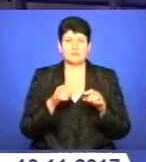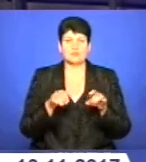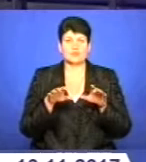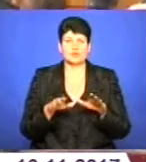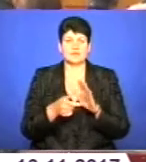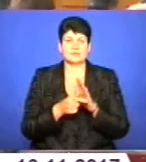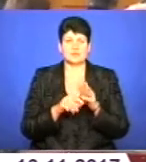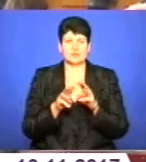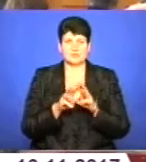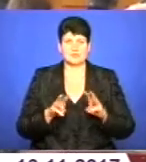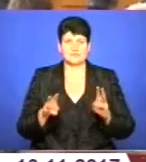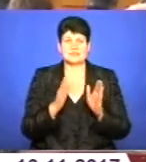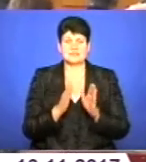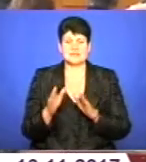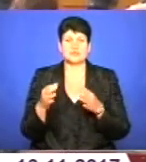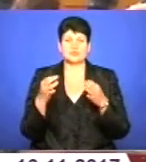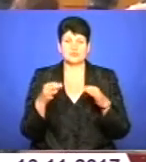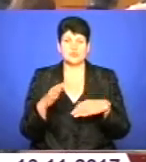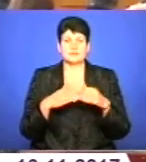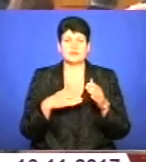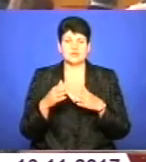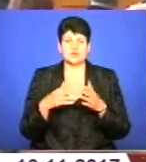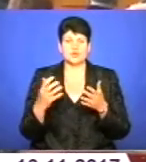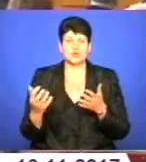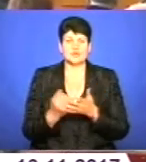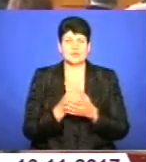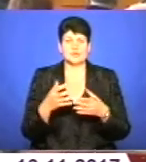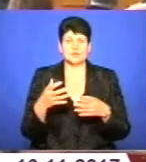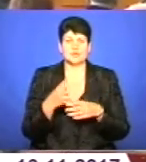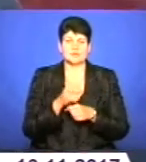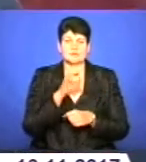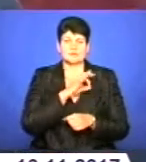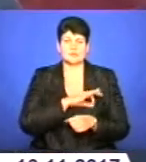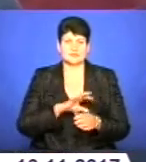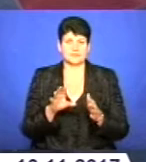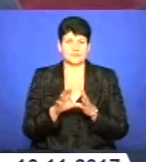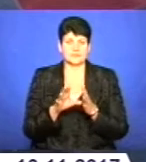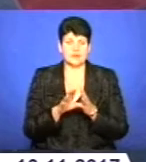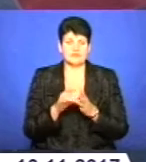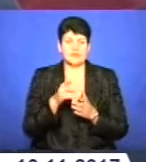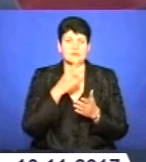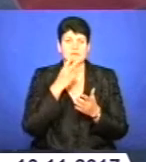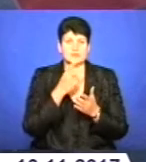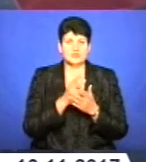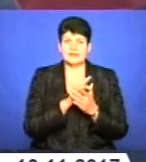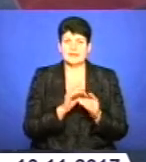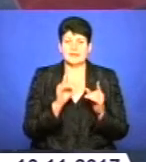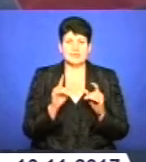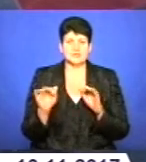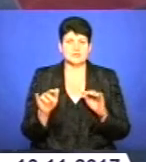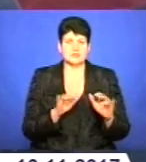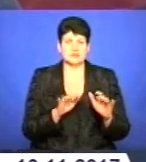Кабінету міністрів. Система дозволить практично досягти скорочення споживання енергоносіїв. Вона передбачає не лише заходи,